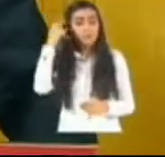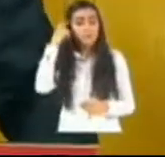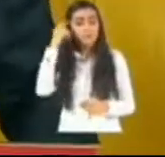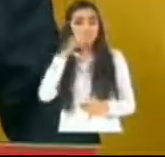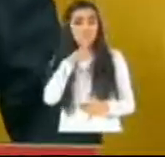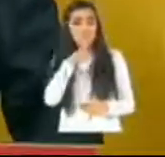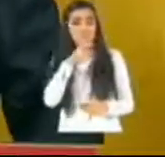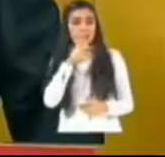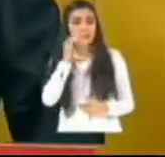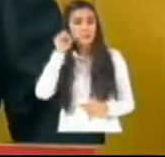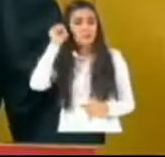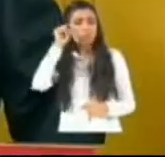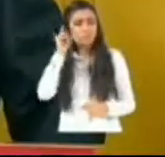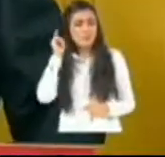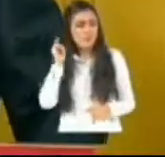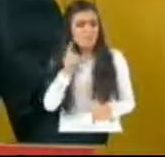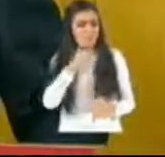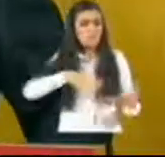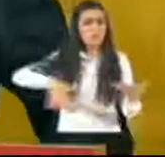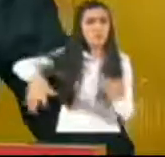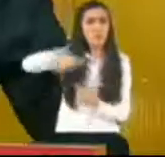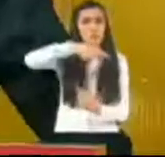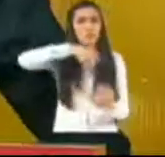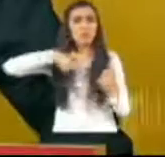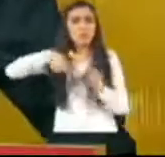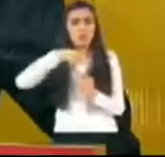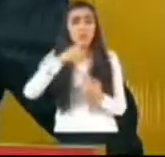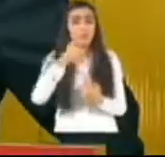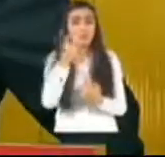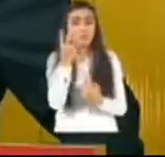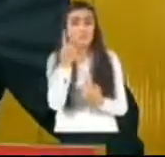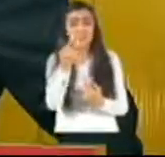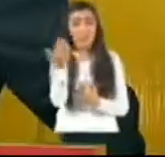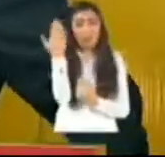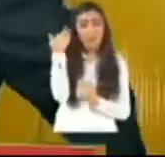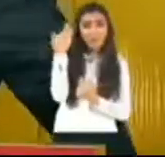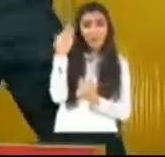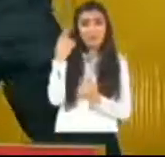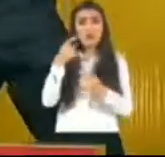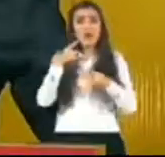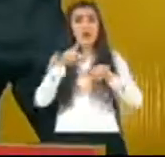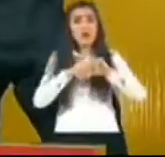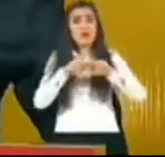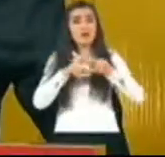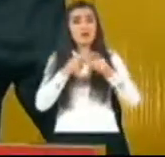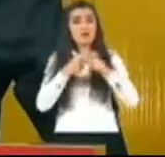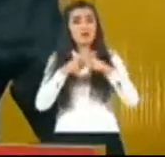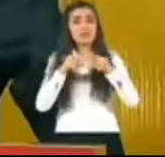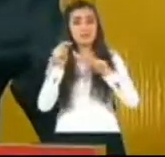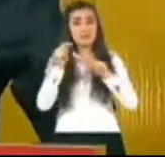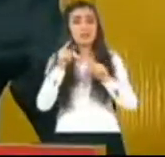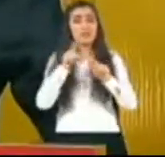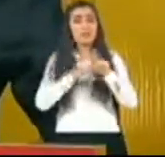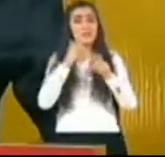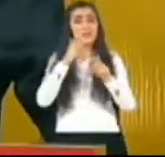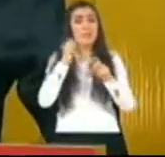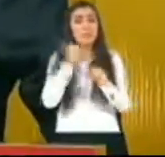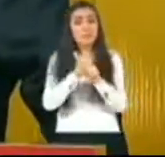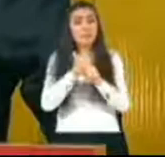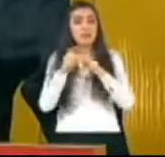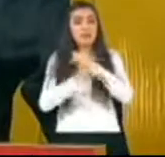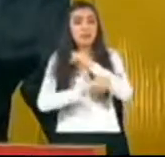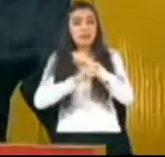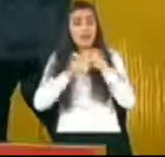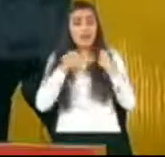olduğumuz dehşet verici bir döngüdür. Birkaç gün önce Haseke'de YPG'li teröristlerin